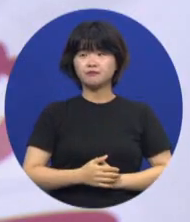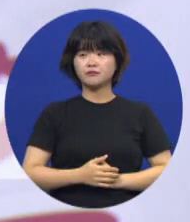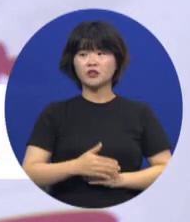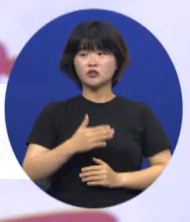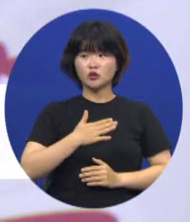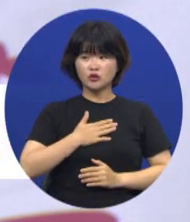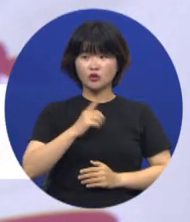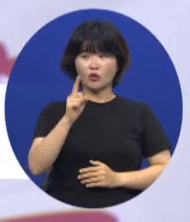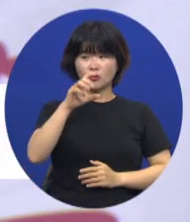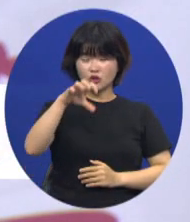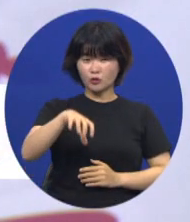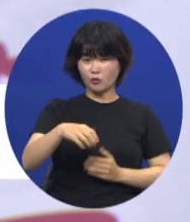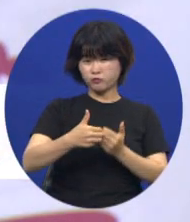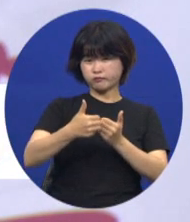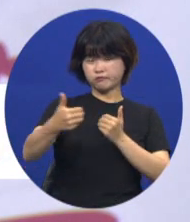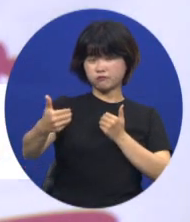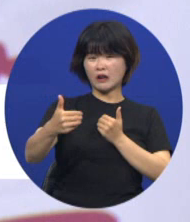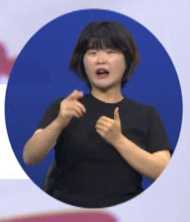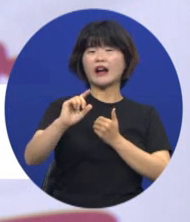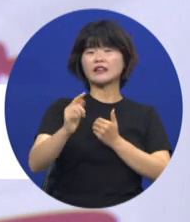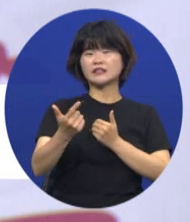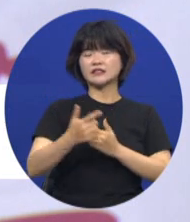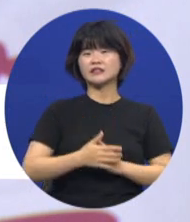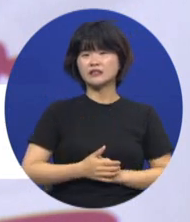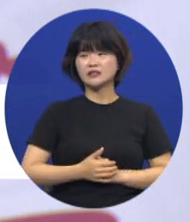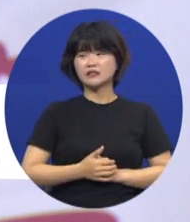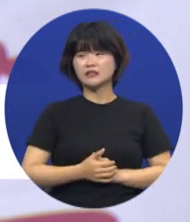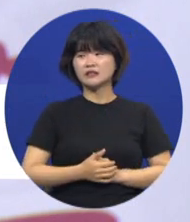저는 어디로 떠나가는 게 아닙니다.